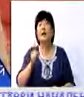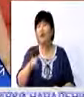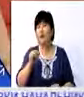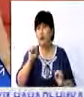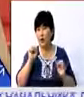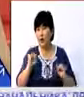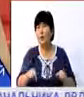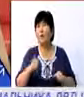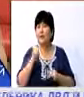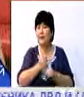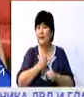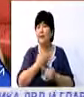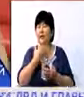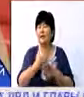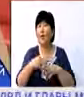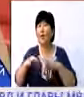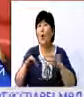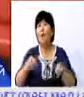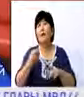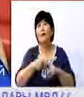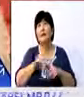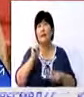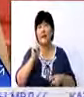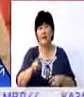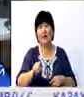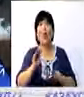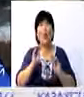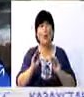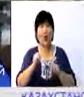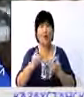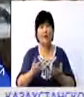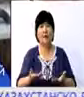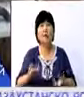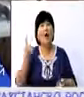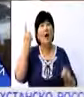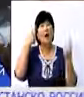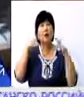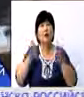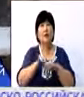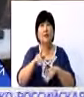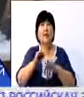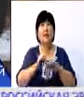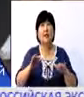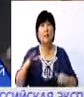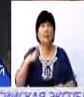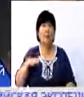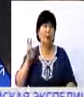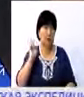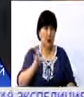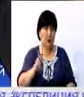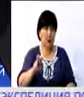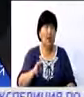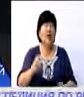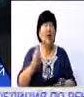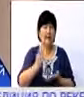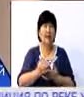могут тестировать свои проекты на этом же устройстве. Задумка такая. То есть ребята приходят сюда, создают свои